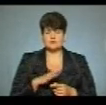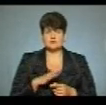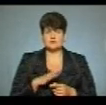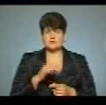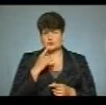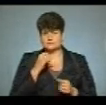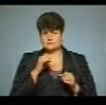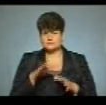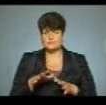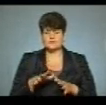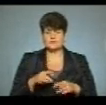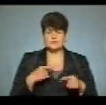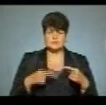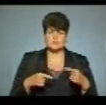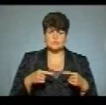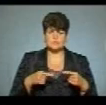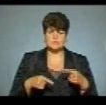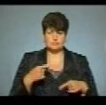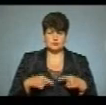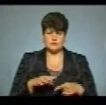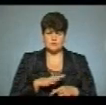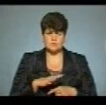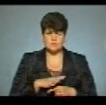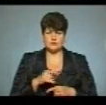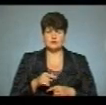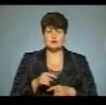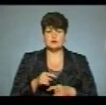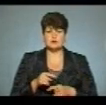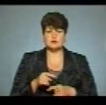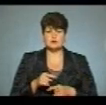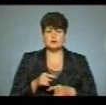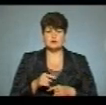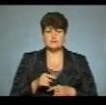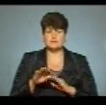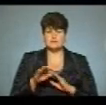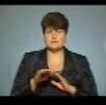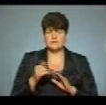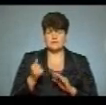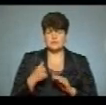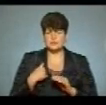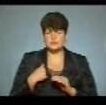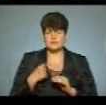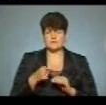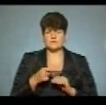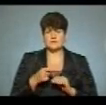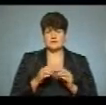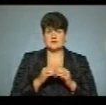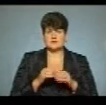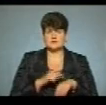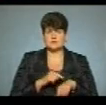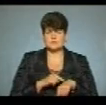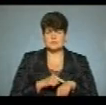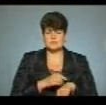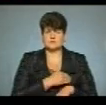пішла, там є. Ну і саме страшне, що було, Діма Старішин, у нас ранком визвали мене до нього, 10 годин ранку,